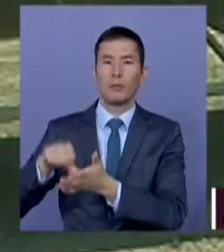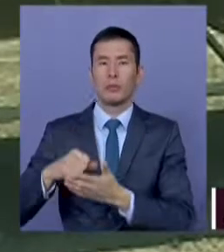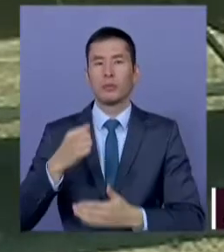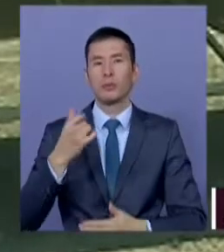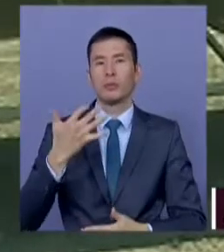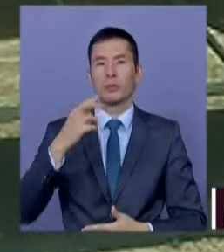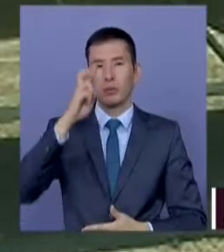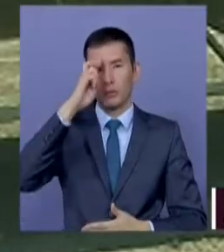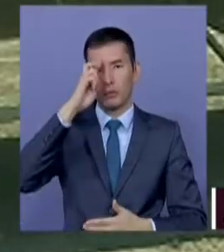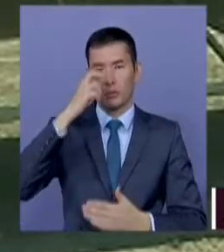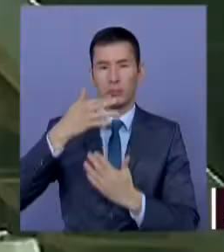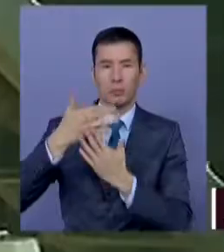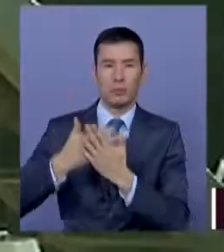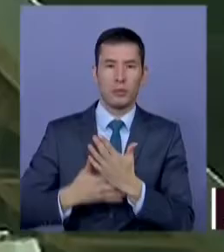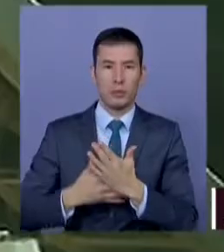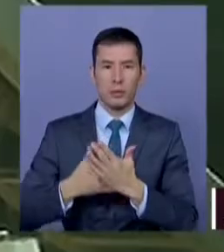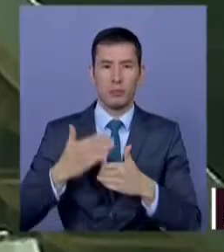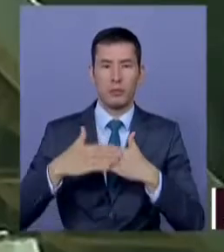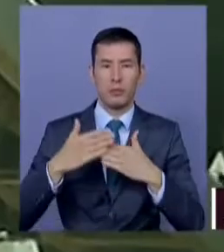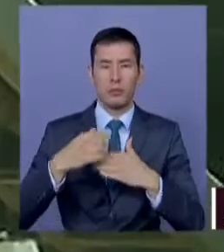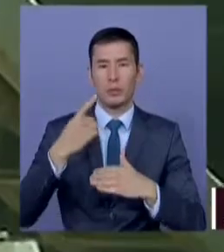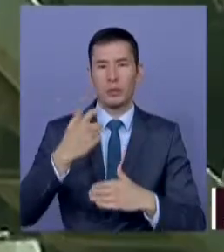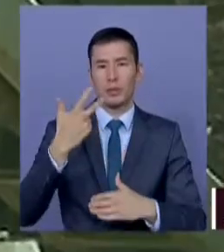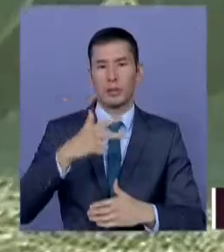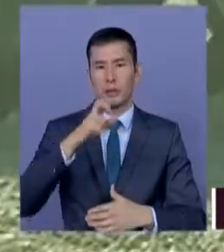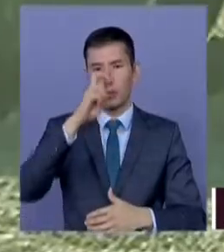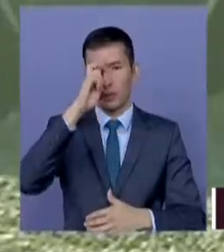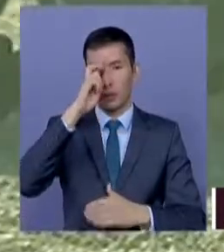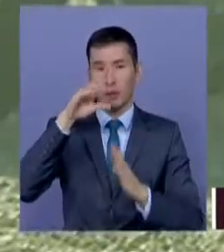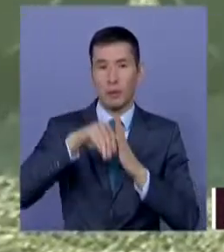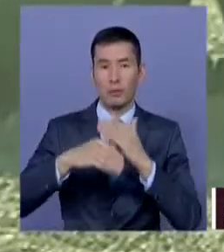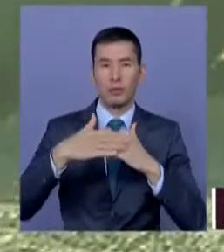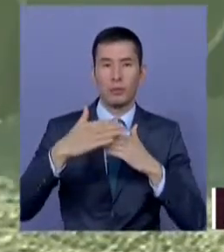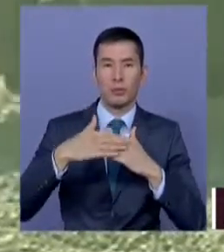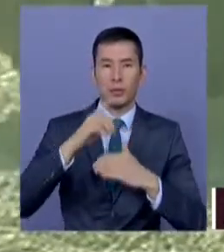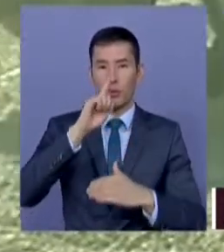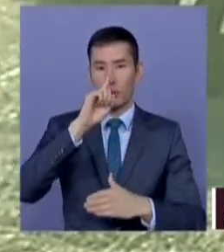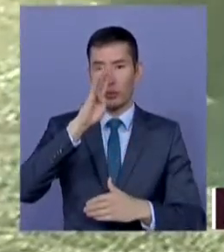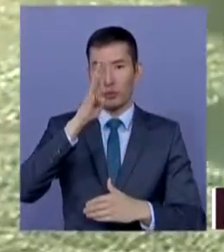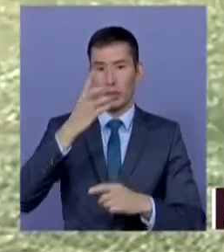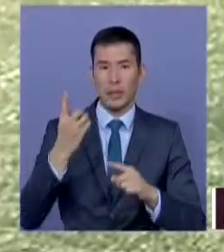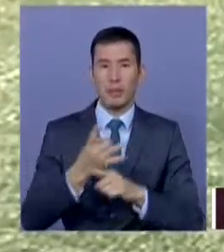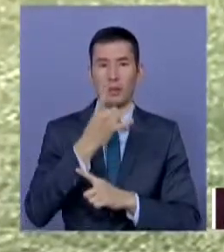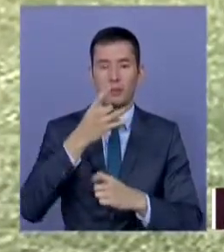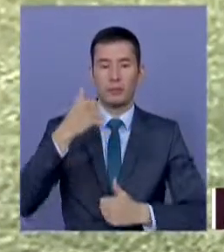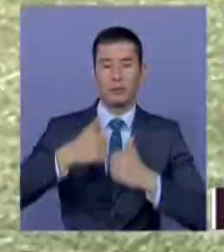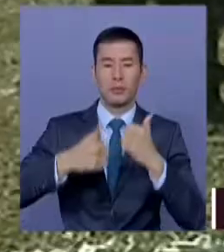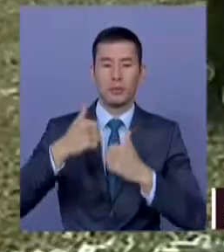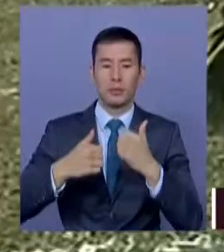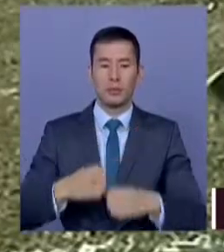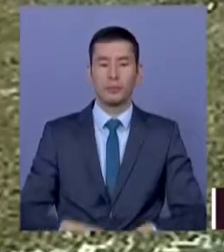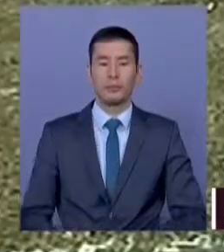проводится раз в четыре года на этот раз сильнейшие военные атлеты из более чем 130 стран мира поборется за звание